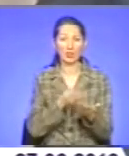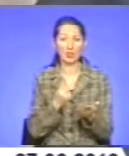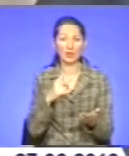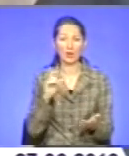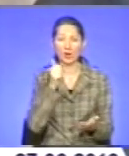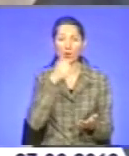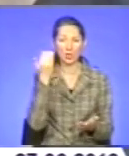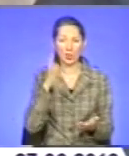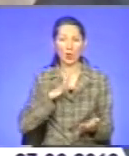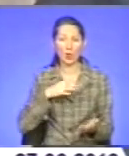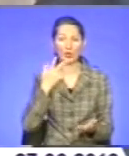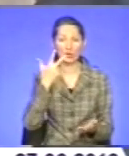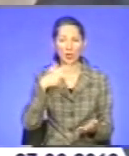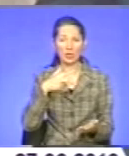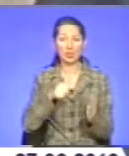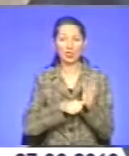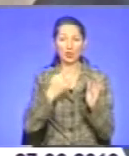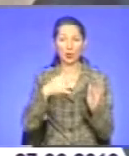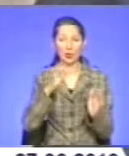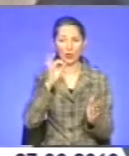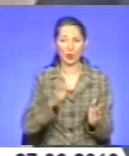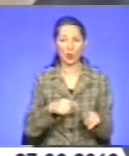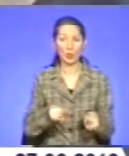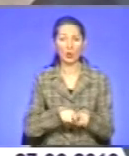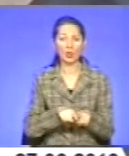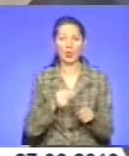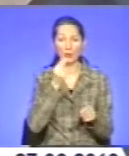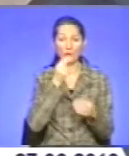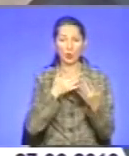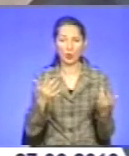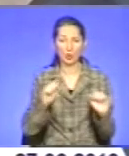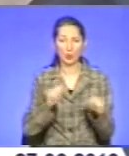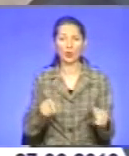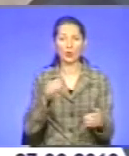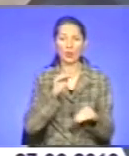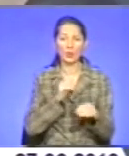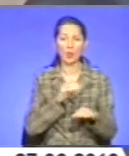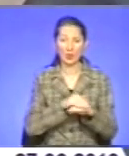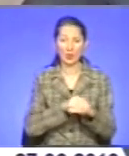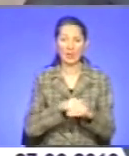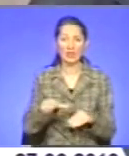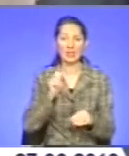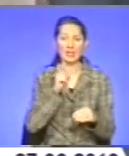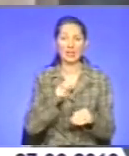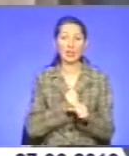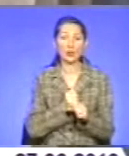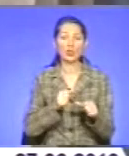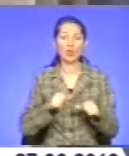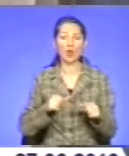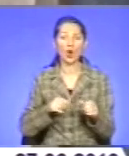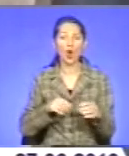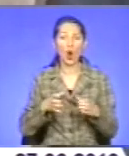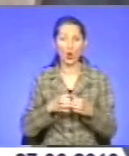показник 36-40% по такій продукції. Це може підтвердити всі члени робочої групи із регулювання цінової ситуації. Ця